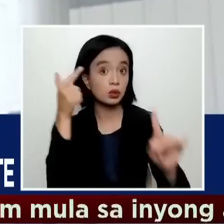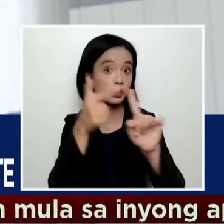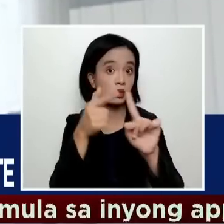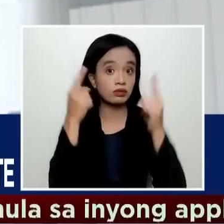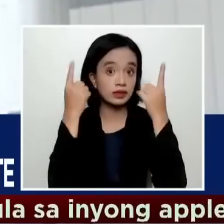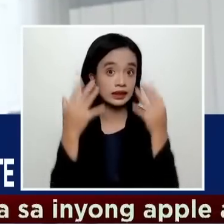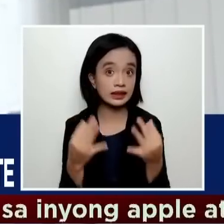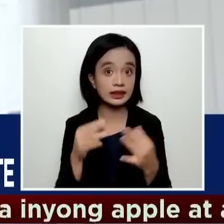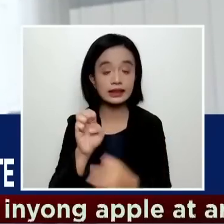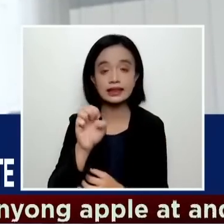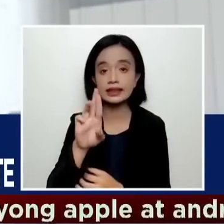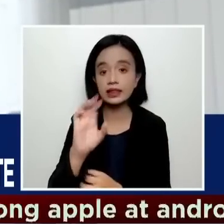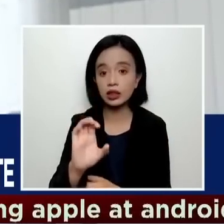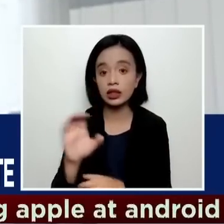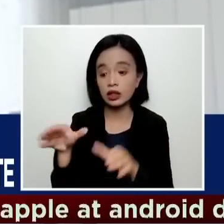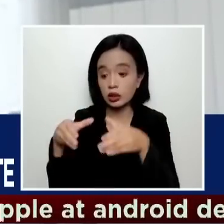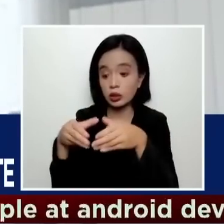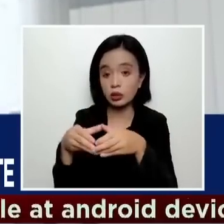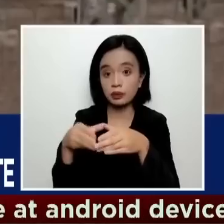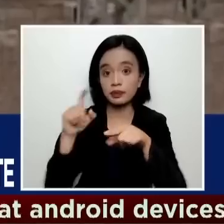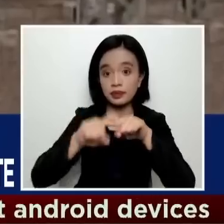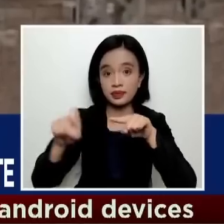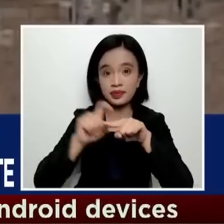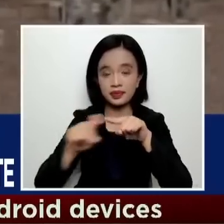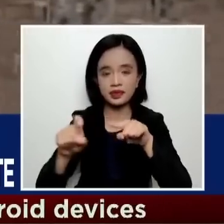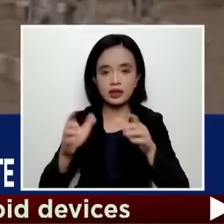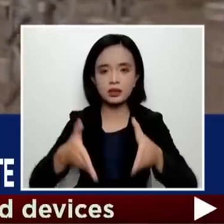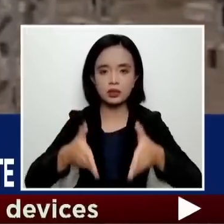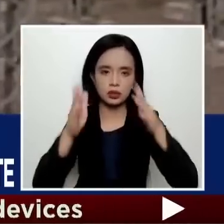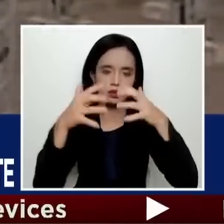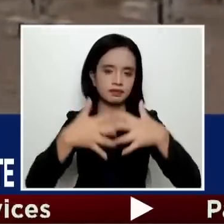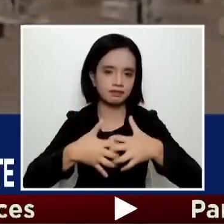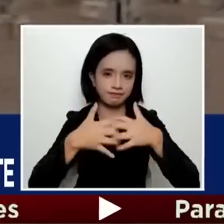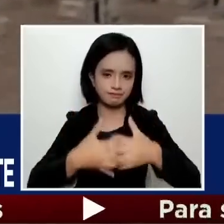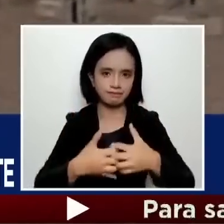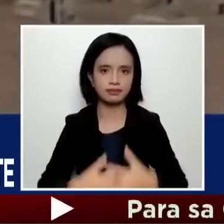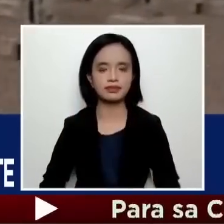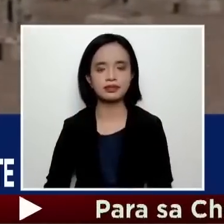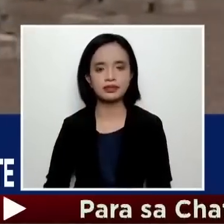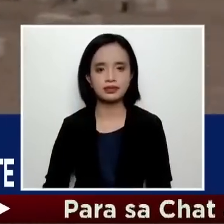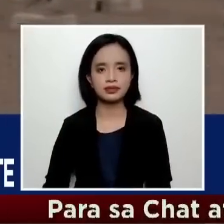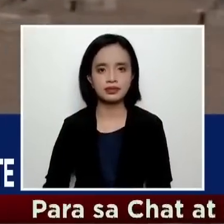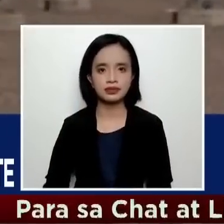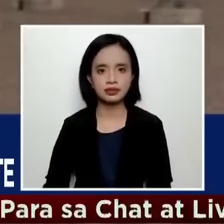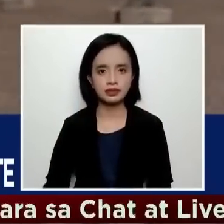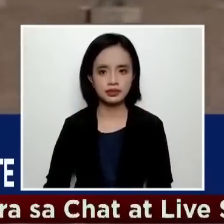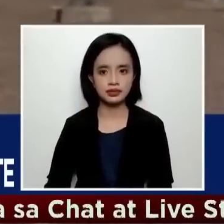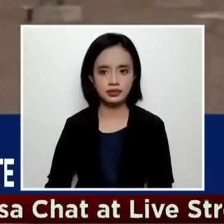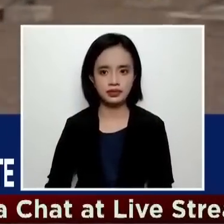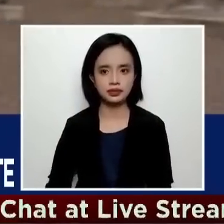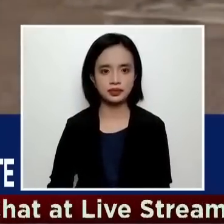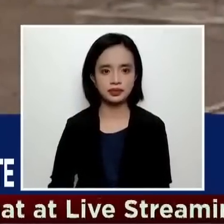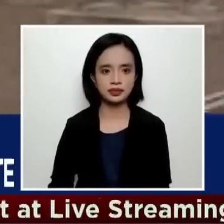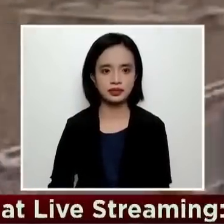ang hirit ng grupo ng mga planta ng kuryente. Alvin L. Chico, ABS-CBN